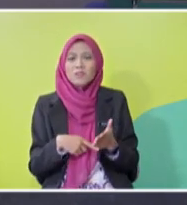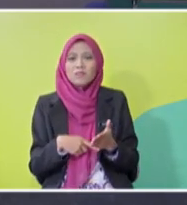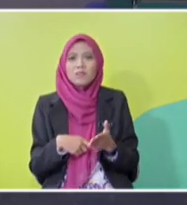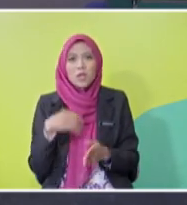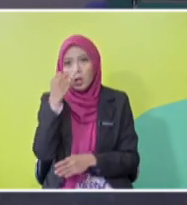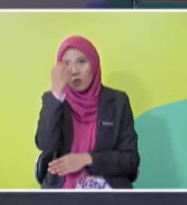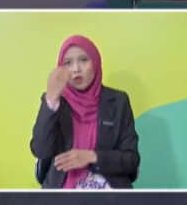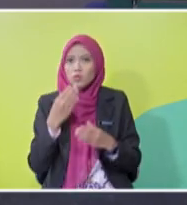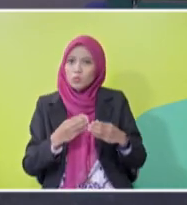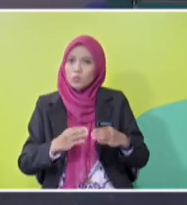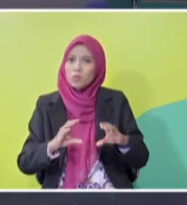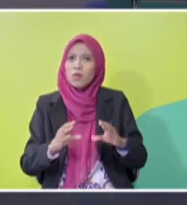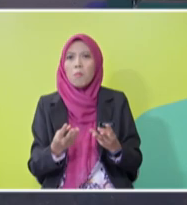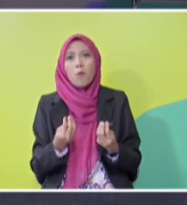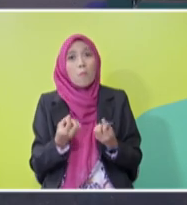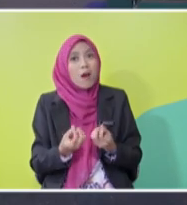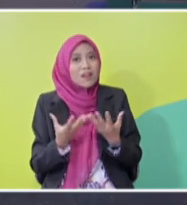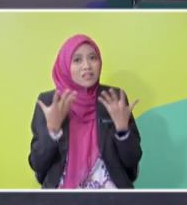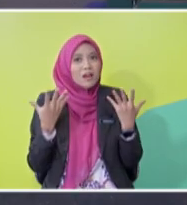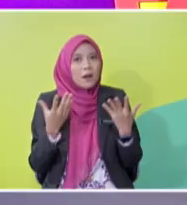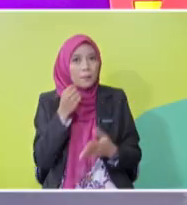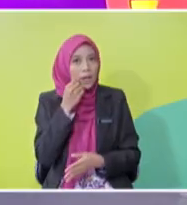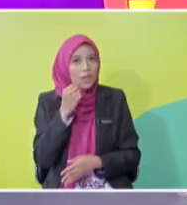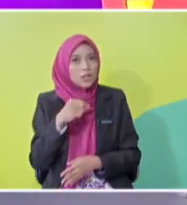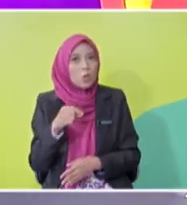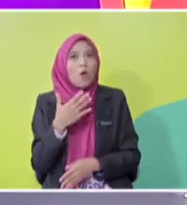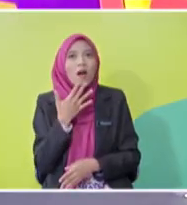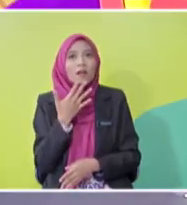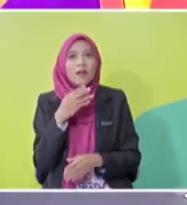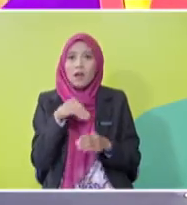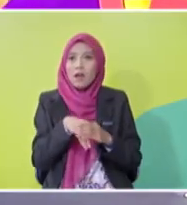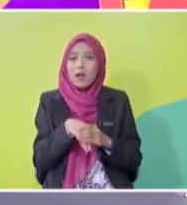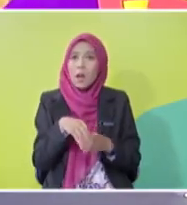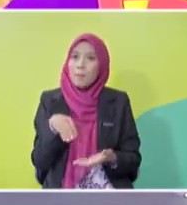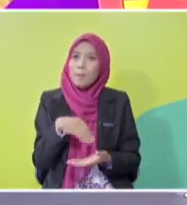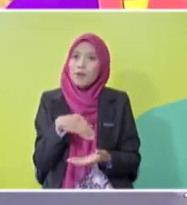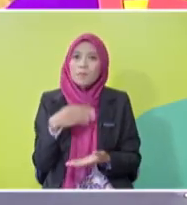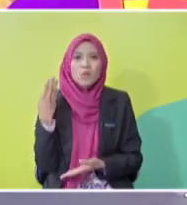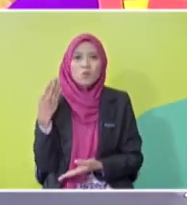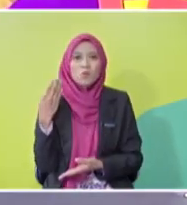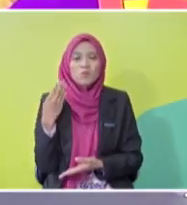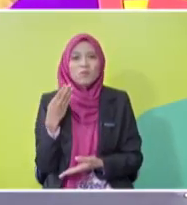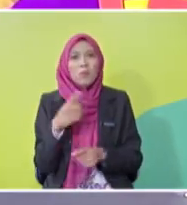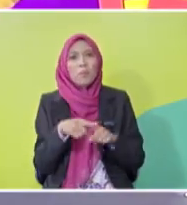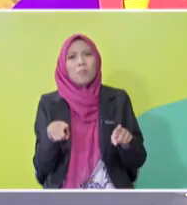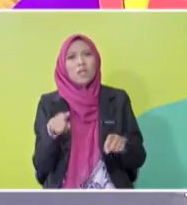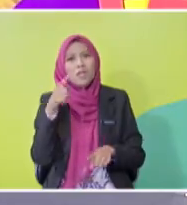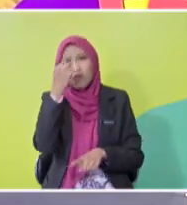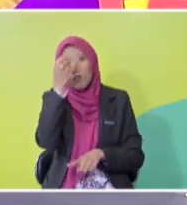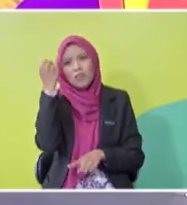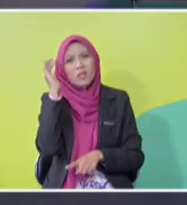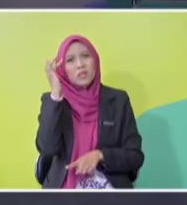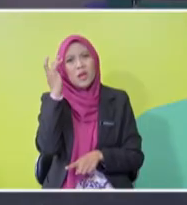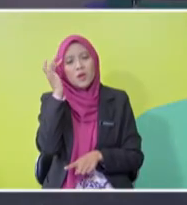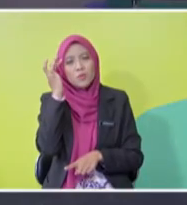benar banyak kan Wes Wani dalam bekas warna biru nih tapi tak pandai lah Cikgu ini berapa